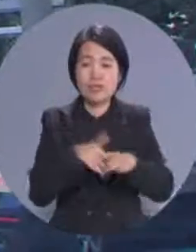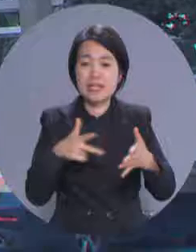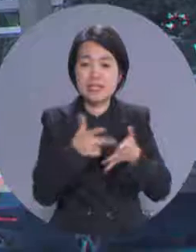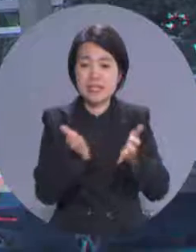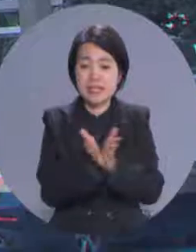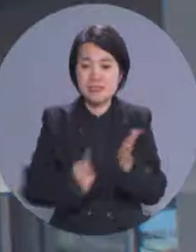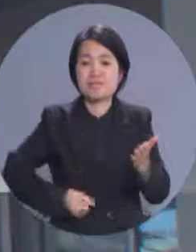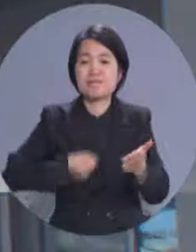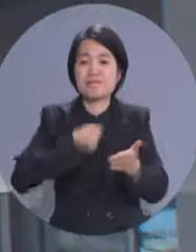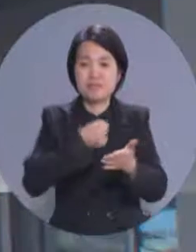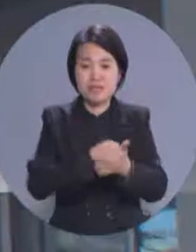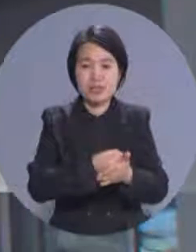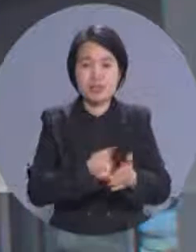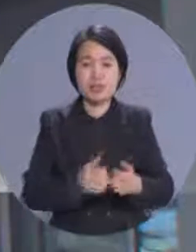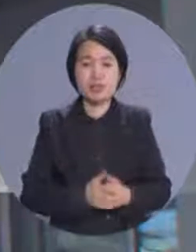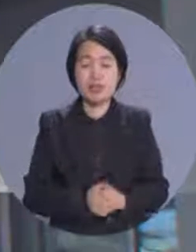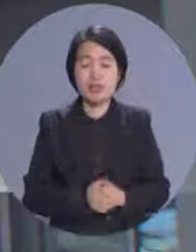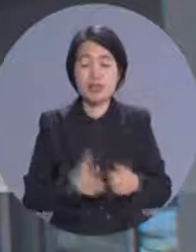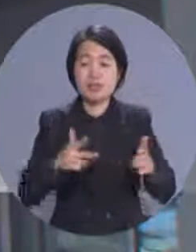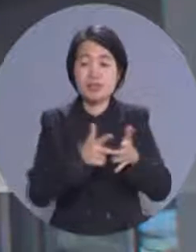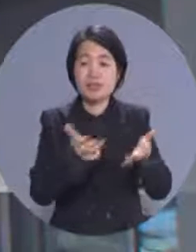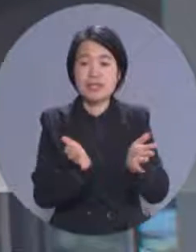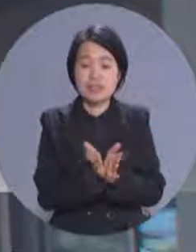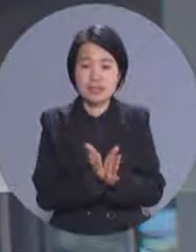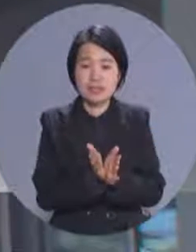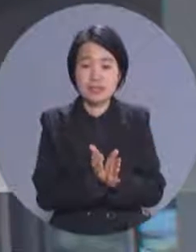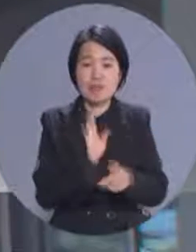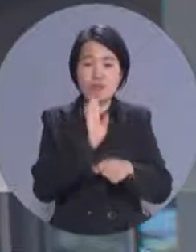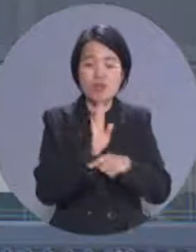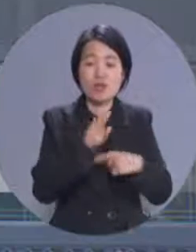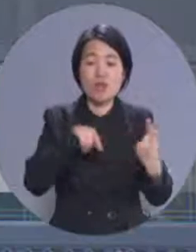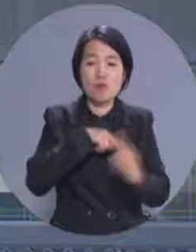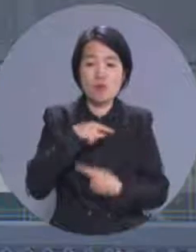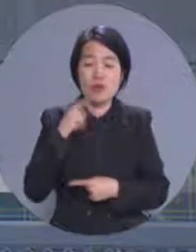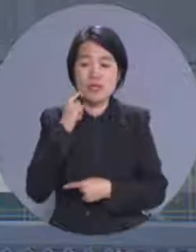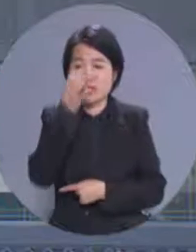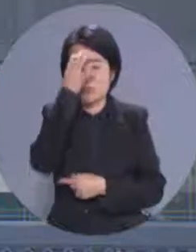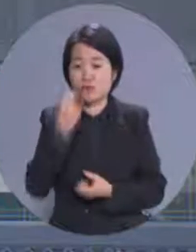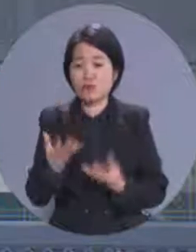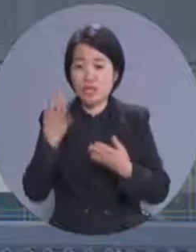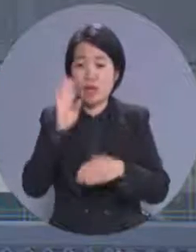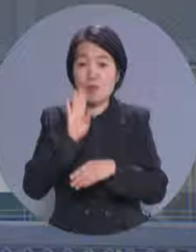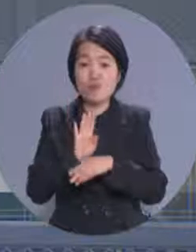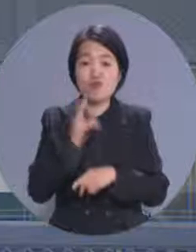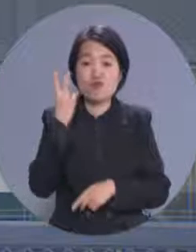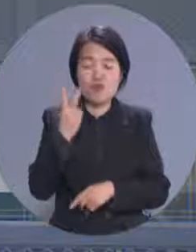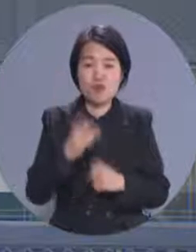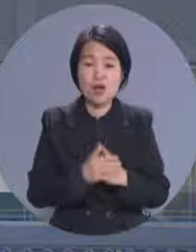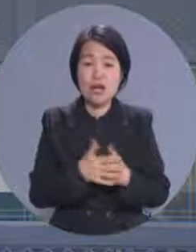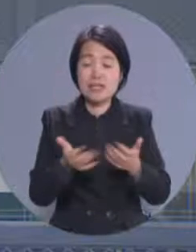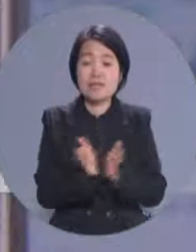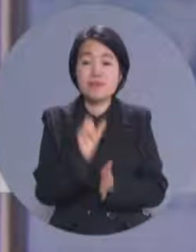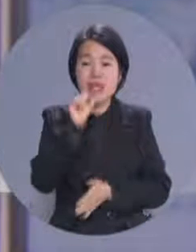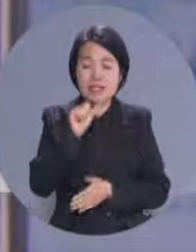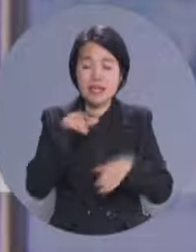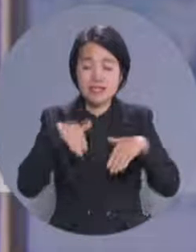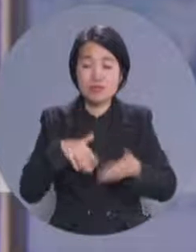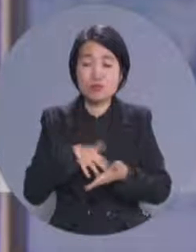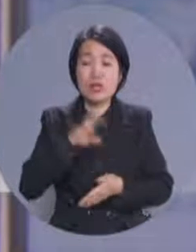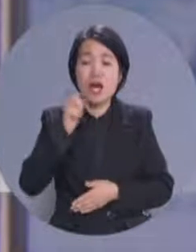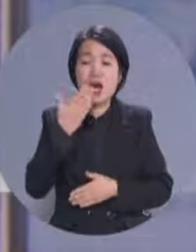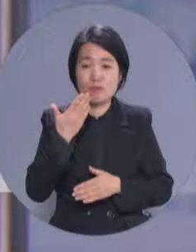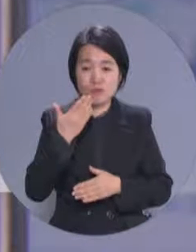여수문화재단으로 결정했습니다. 재단은 문화경영본부와 예술축제본부 등 2본부 5팀, 직원 29명의